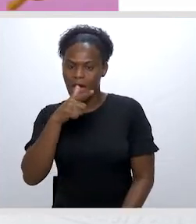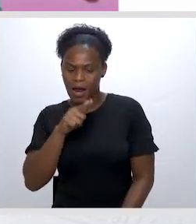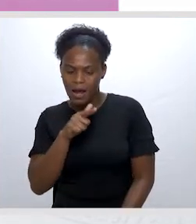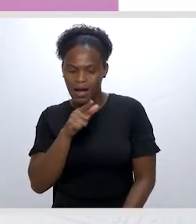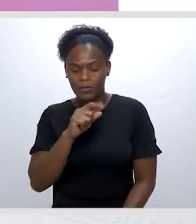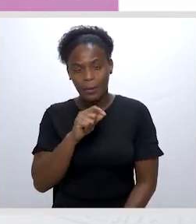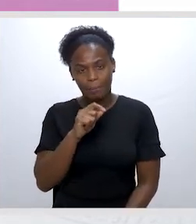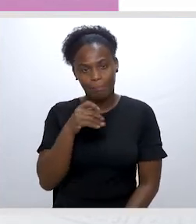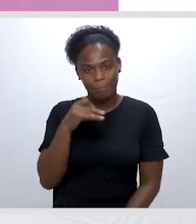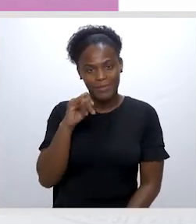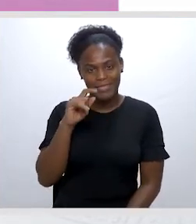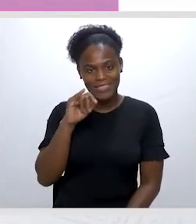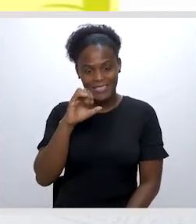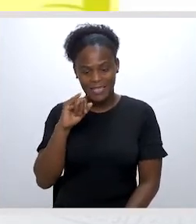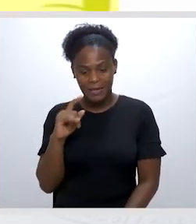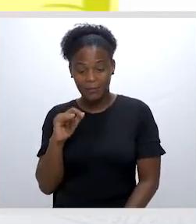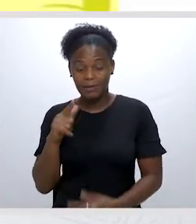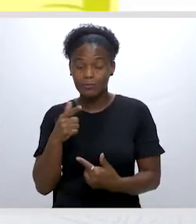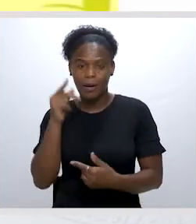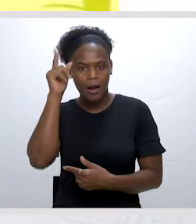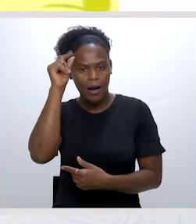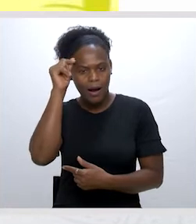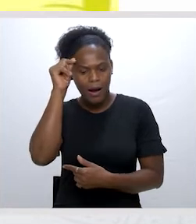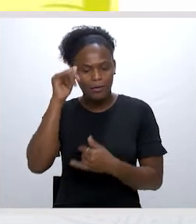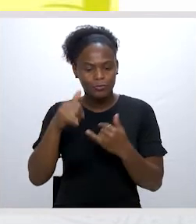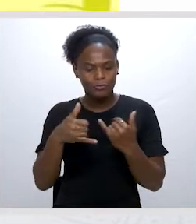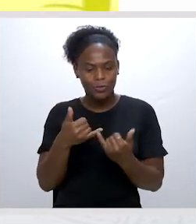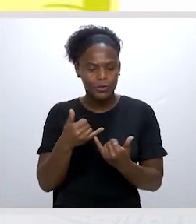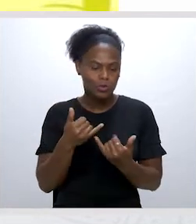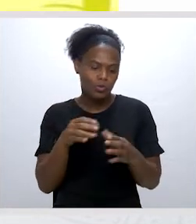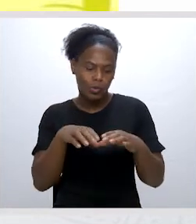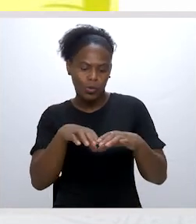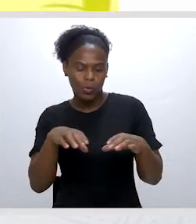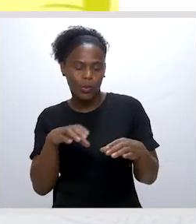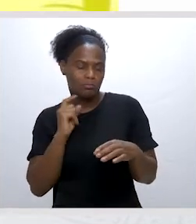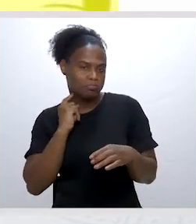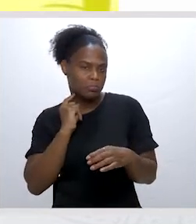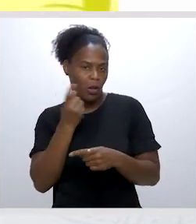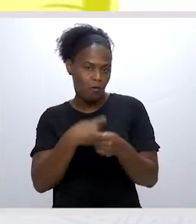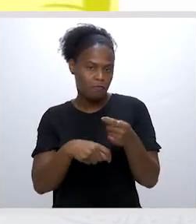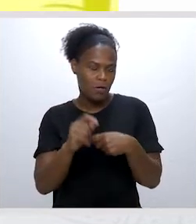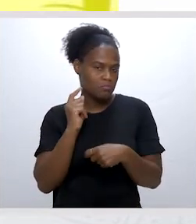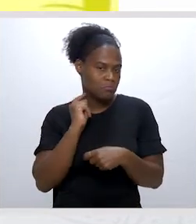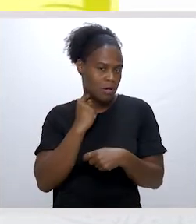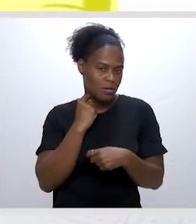ronds, le pâtissier, des tranches de jambon, le charcutier,